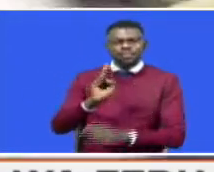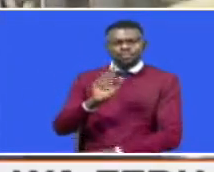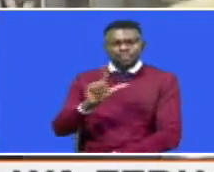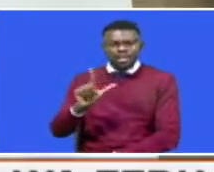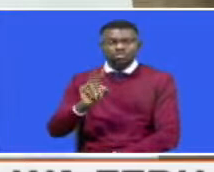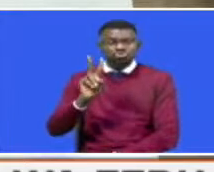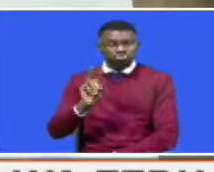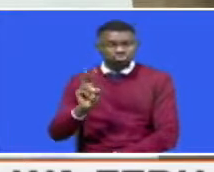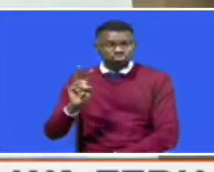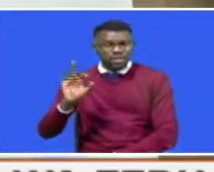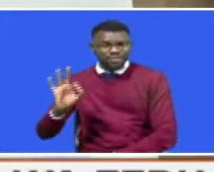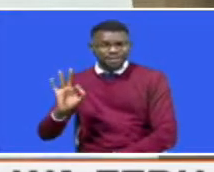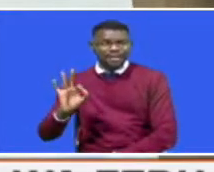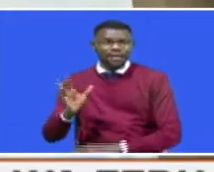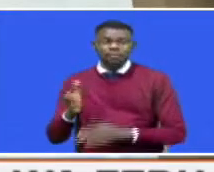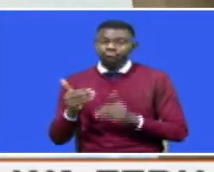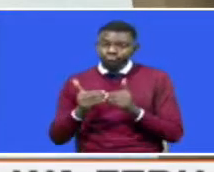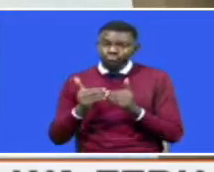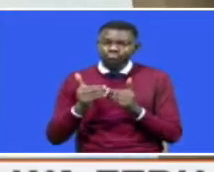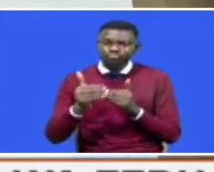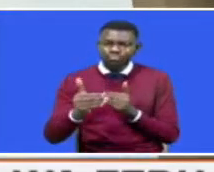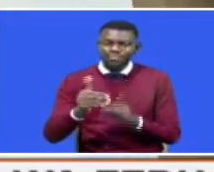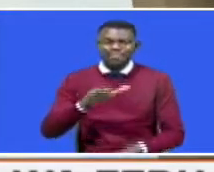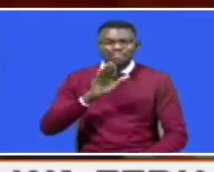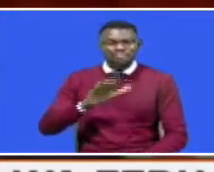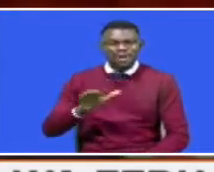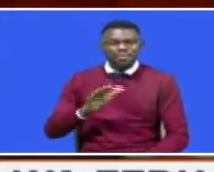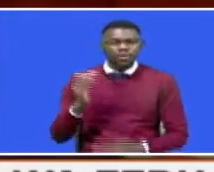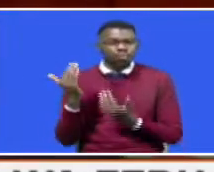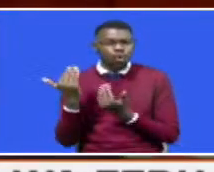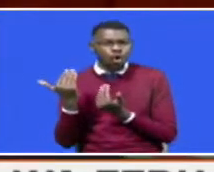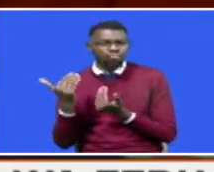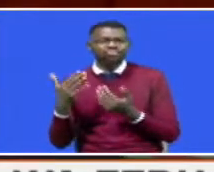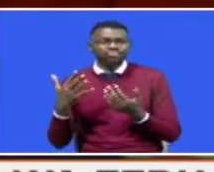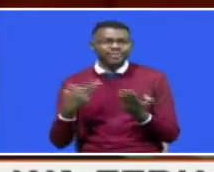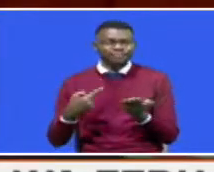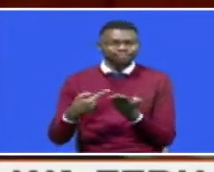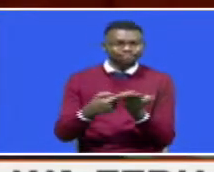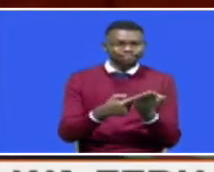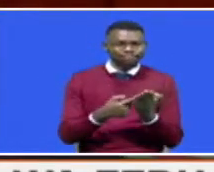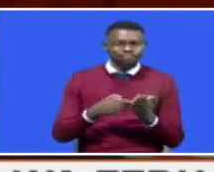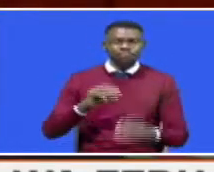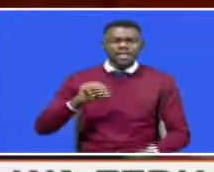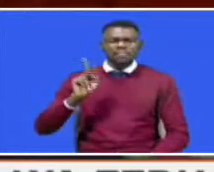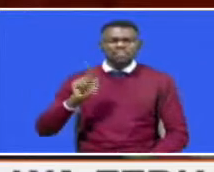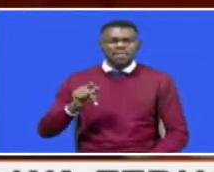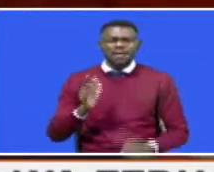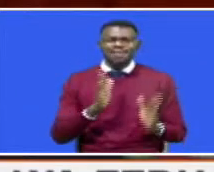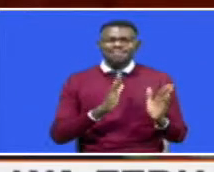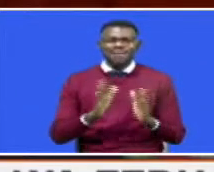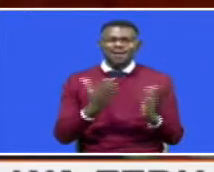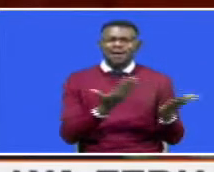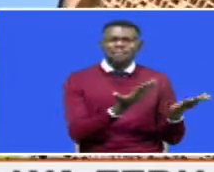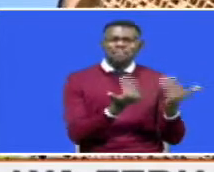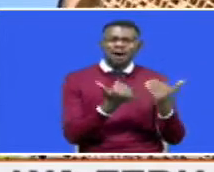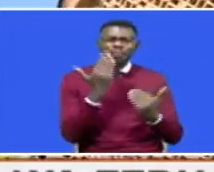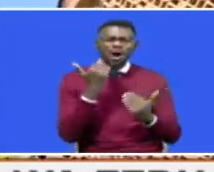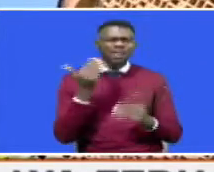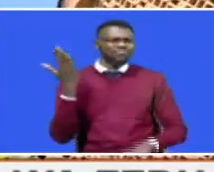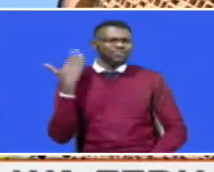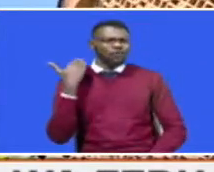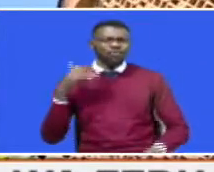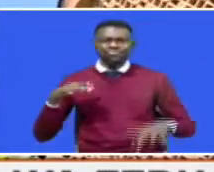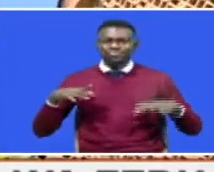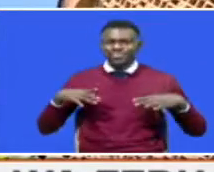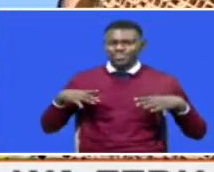2023 inatarajiwa kuibua fataki bungeni wiki hii wakati wabunge watakaporejea kutoka mapumziko yao mafupi.